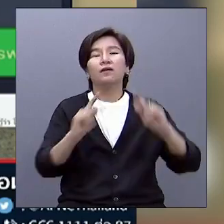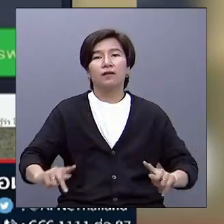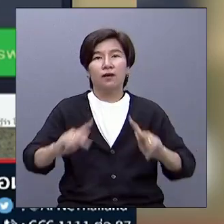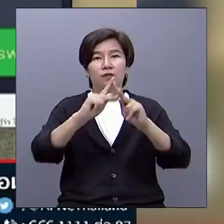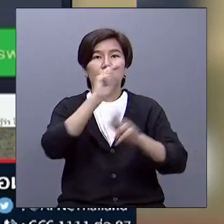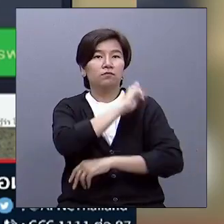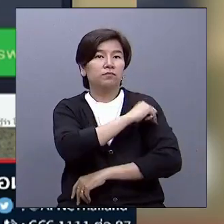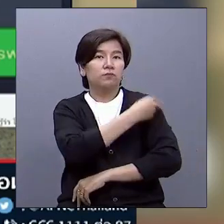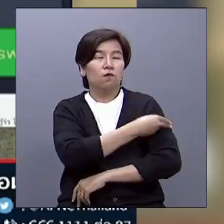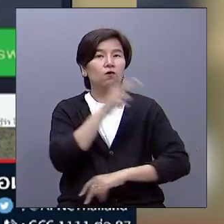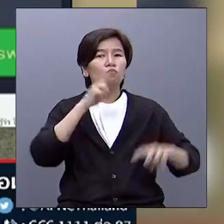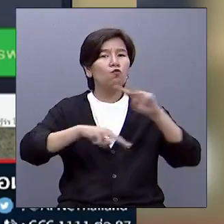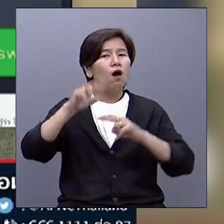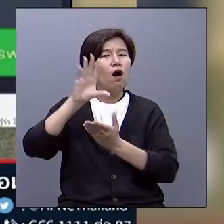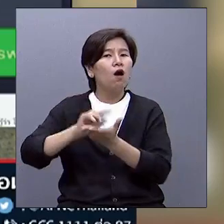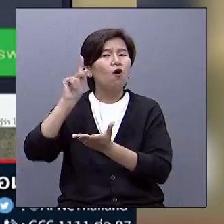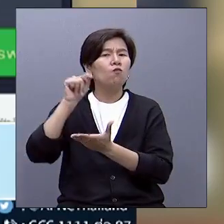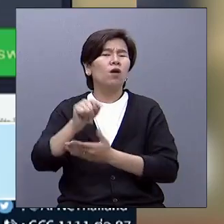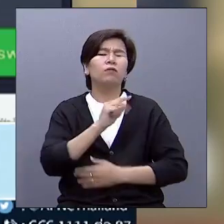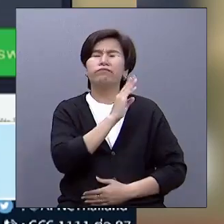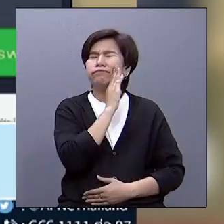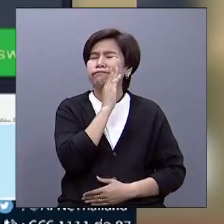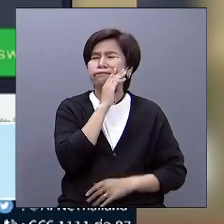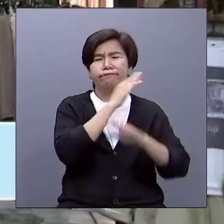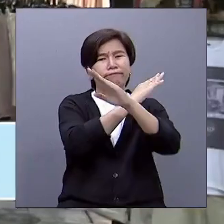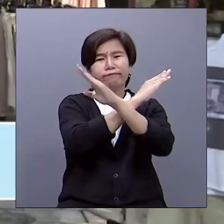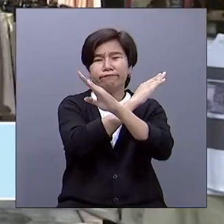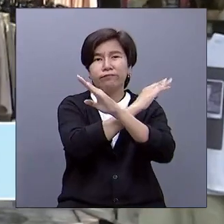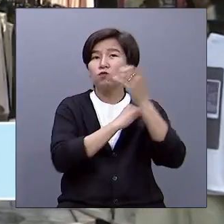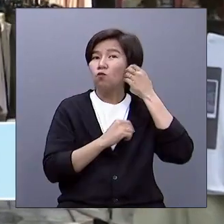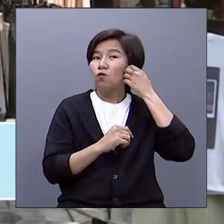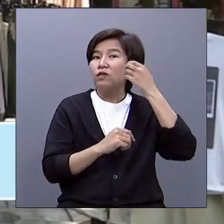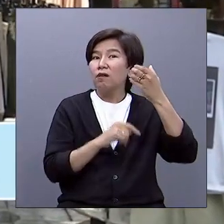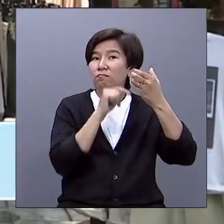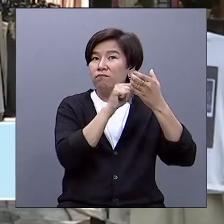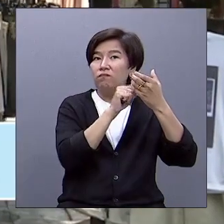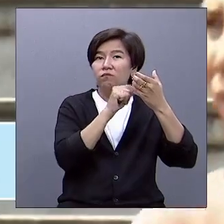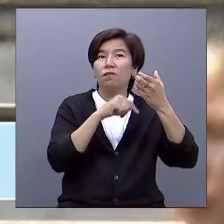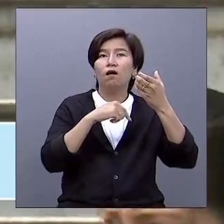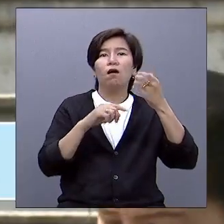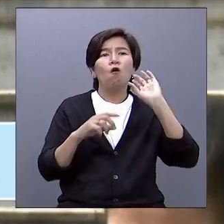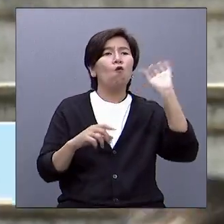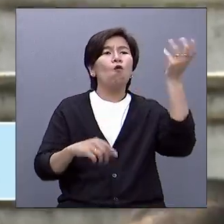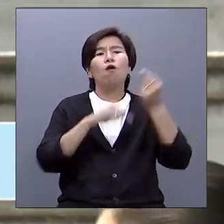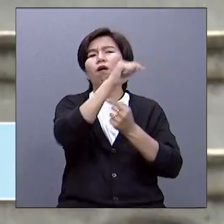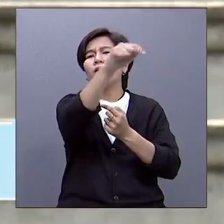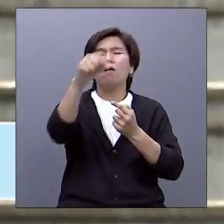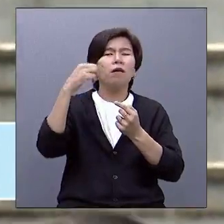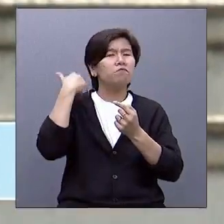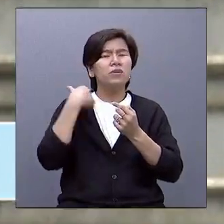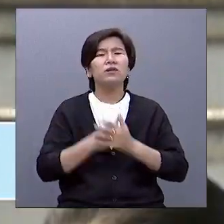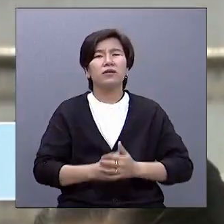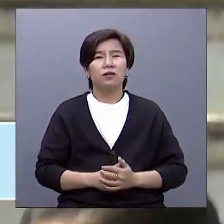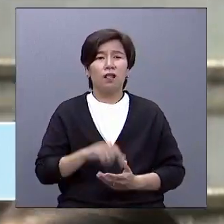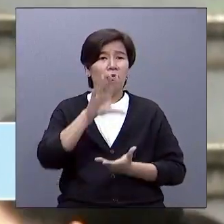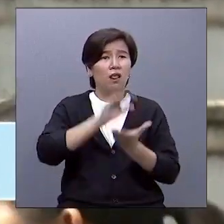สาธารณสุขตรวจสอบข้อมูลชี้แจงว่าไม่เป็นความจริงเนื่องจากคลื่นโทรศัพท์มีอยู่ในสิ่งแวดล้อมของโลกทุกที่อยู่แล้วค่ะข้อมูลดัง